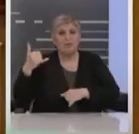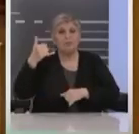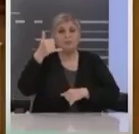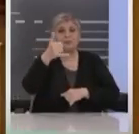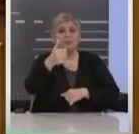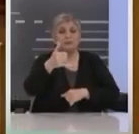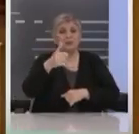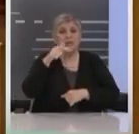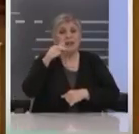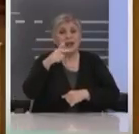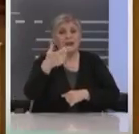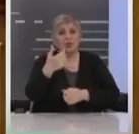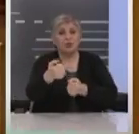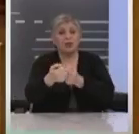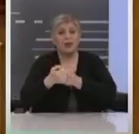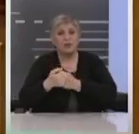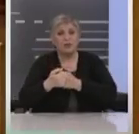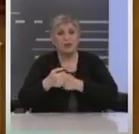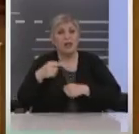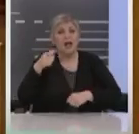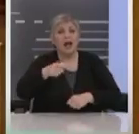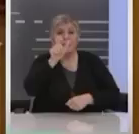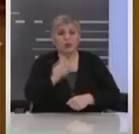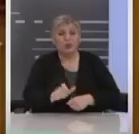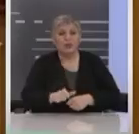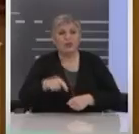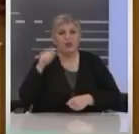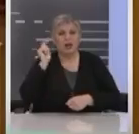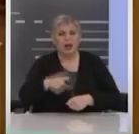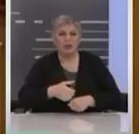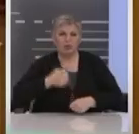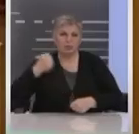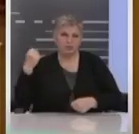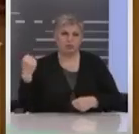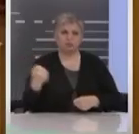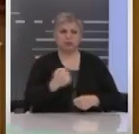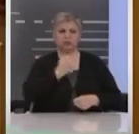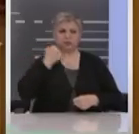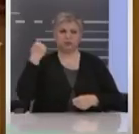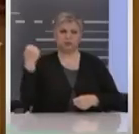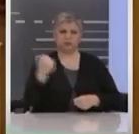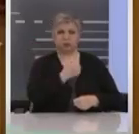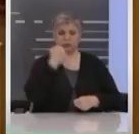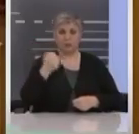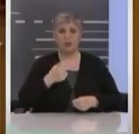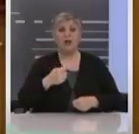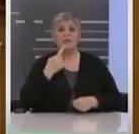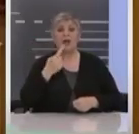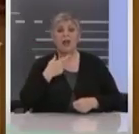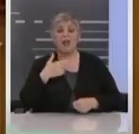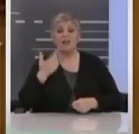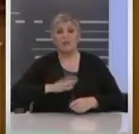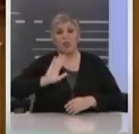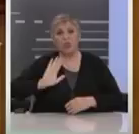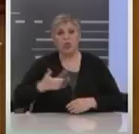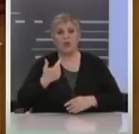άνθρωπο που στις πιο κρίσιμες στιγμές ήταν ο πιο υπέρμαχος και φανατικός υποστηριχτής της καταστροφής στην Ελλάδα, της εξόδου